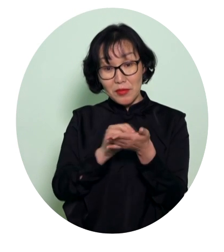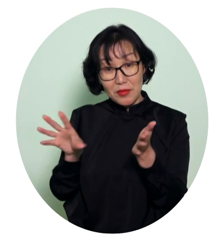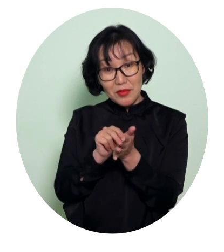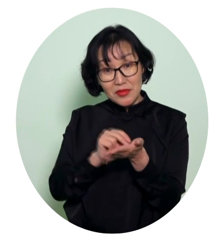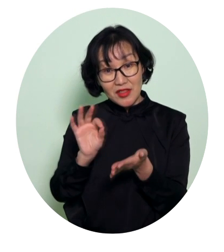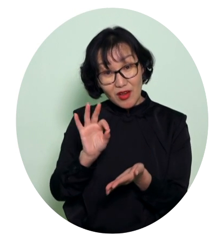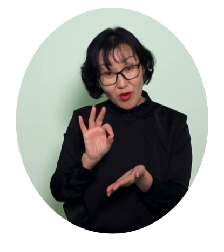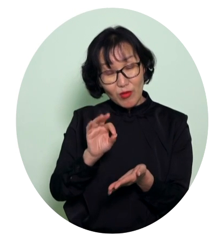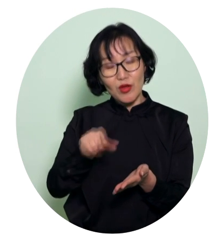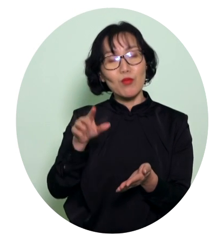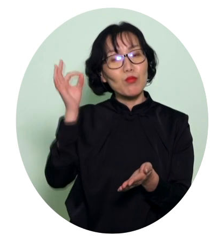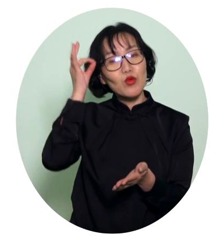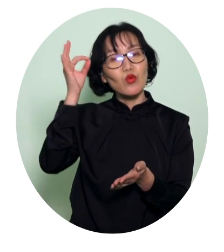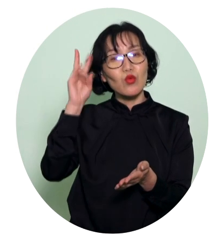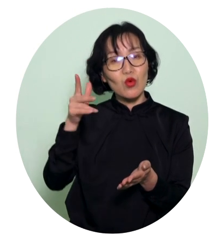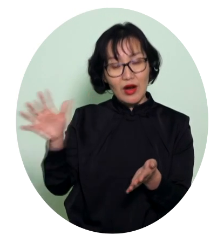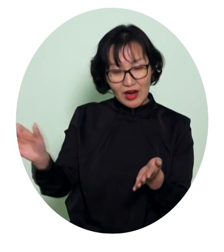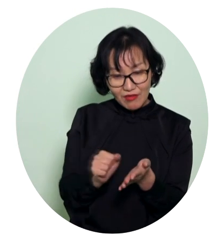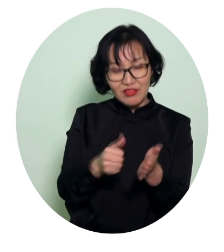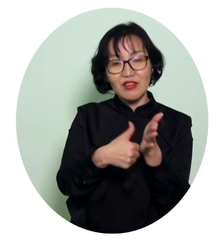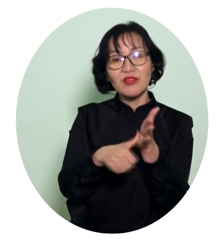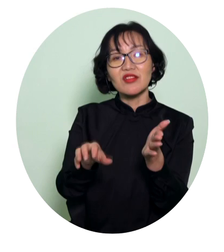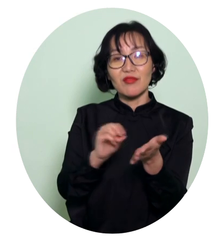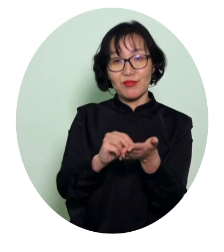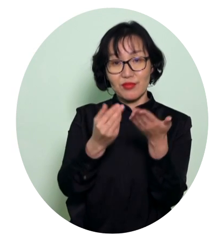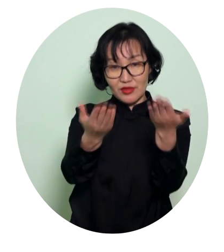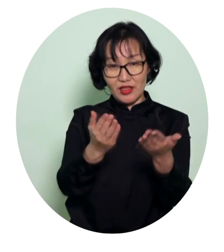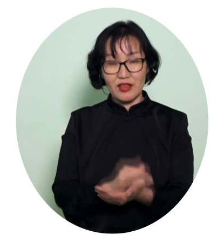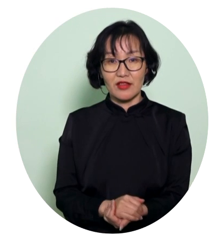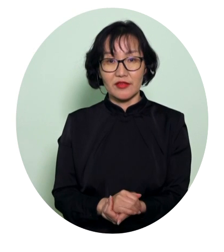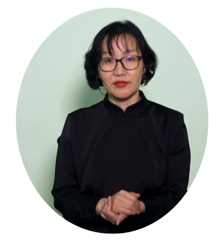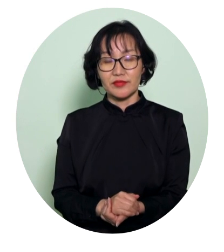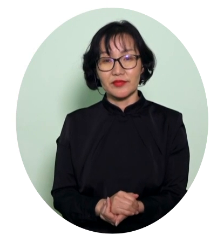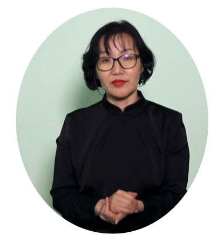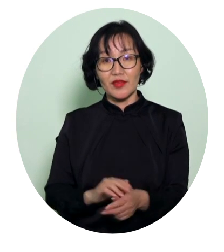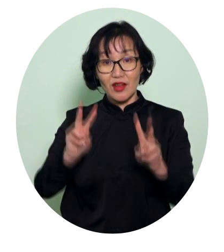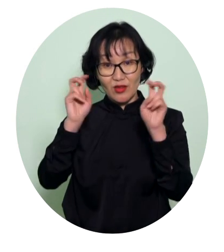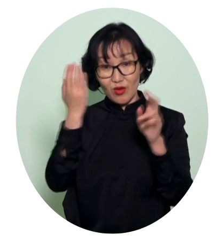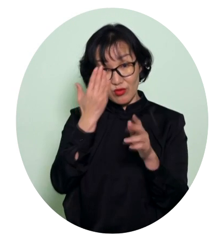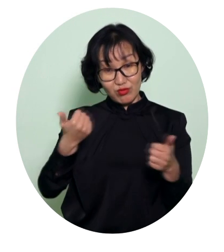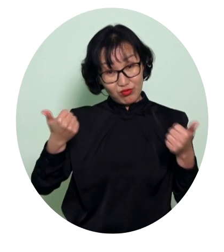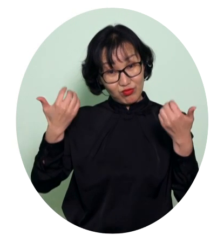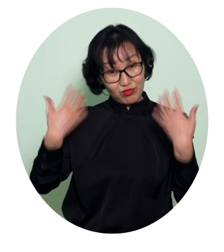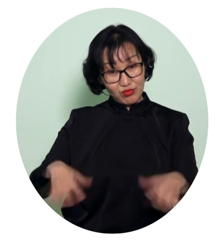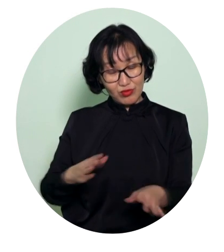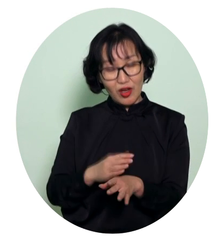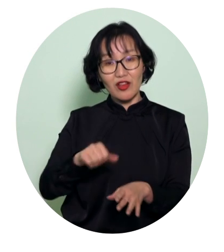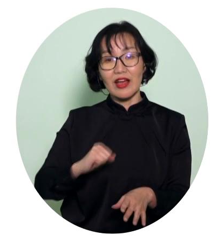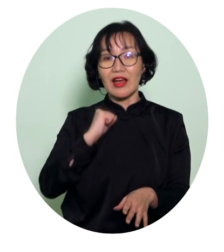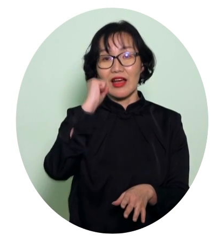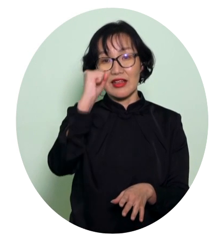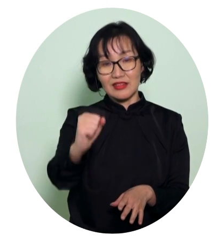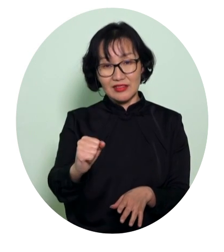бичээгүй бол мэдхгүйгээ байх юм бол дэвтэр дээрээ бичээрэй хүүхдүүдээ. За ихэнх унссан учраас цөмөрөө. За